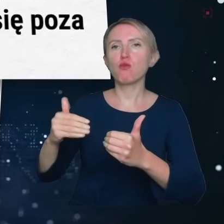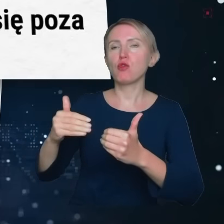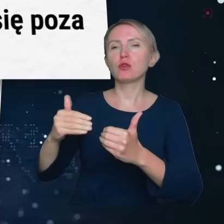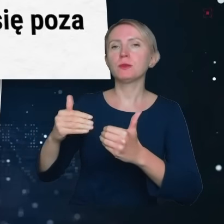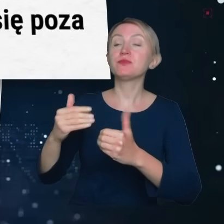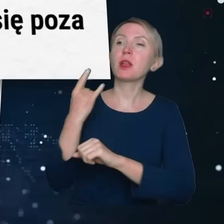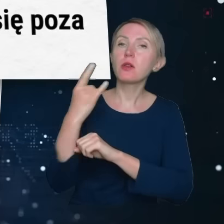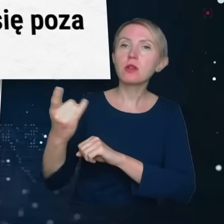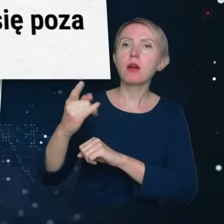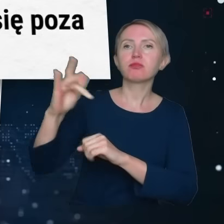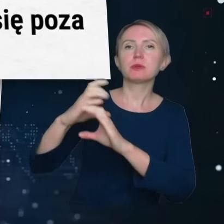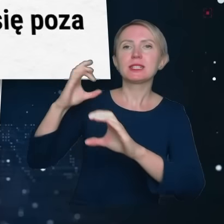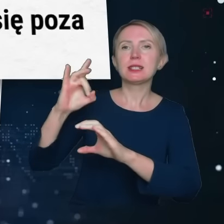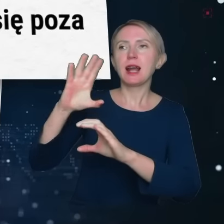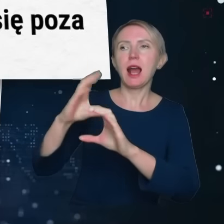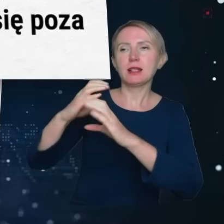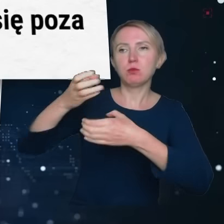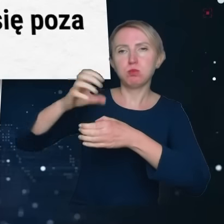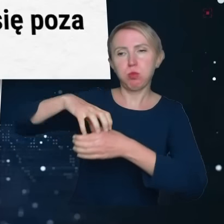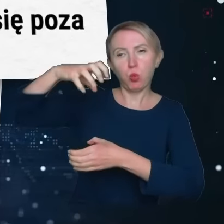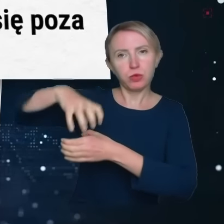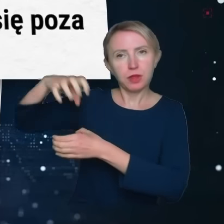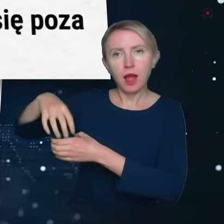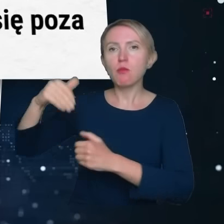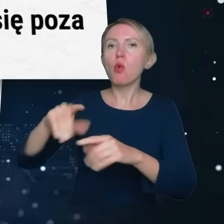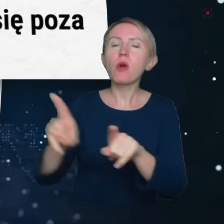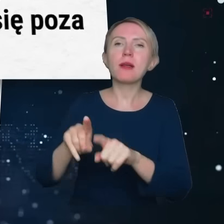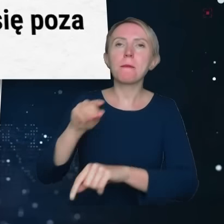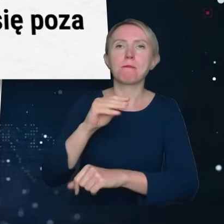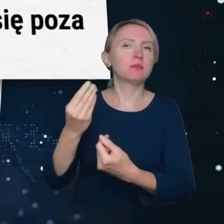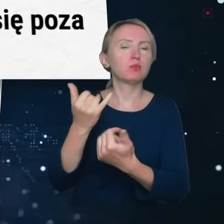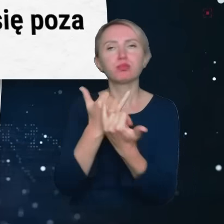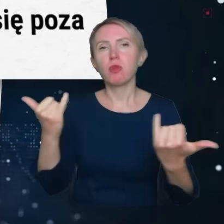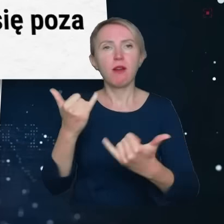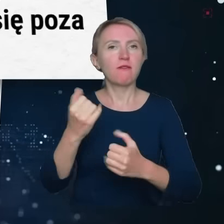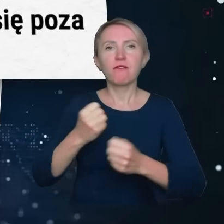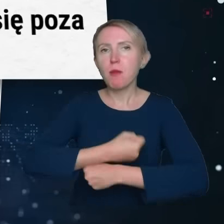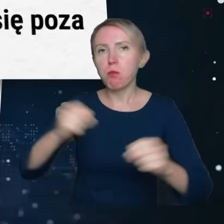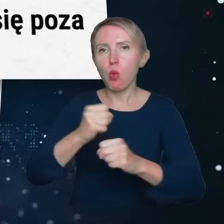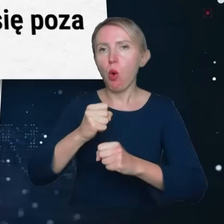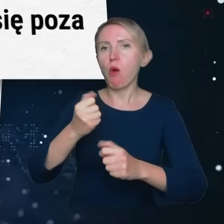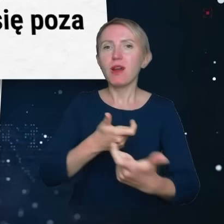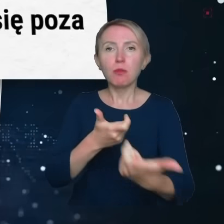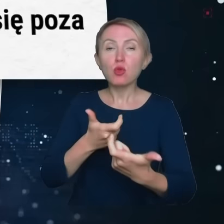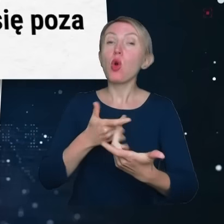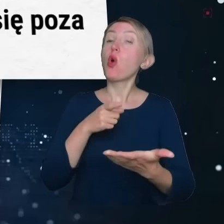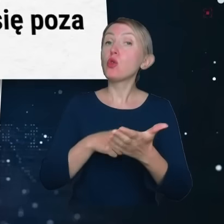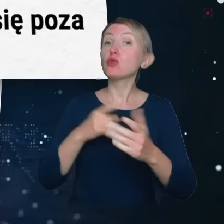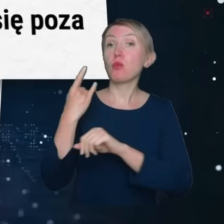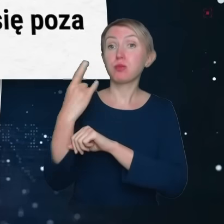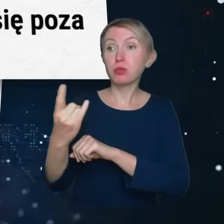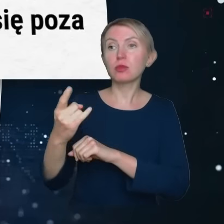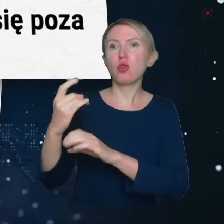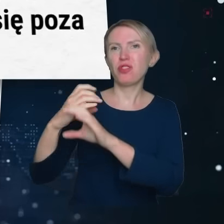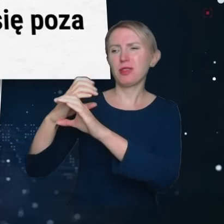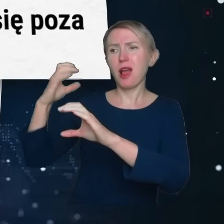przewożące butle z gazem, mogą przewozić jakieś materiały wybuchowe, broń, czyli pojazdy, które transportują